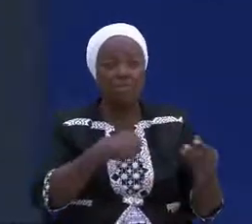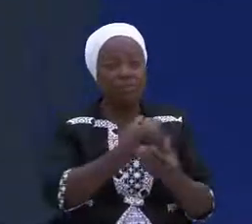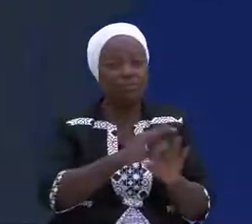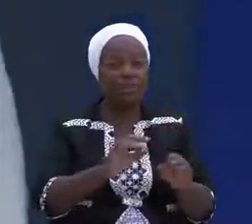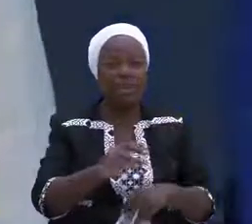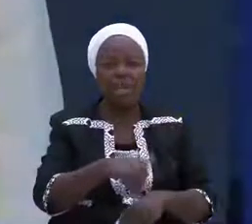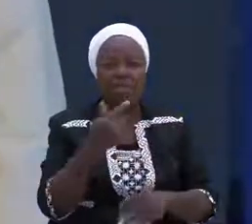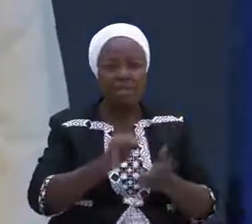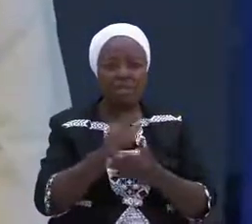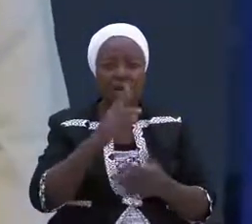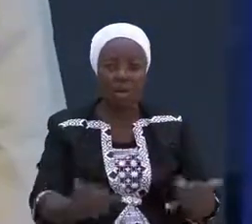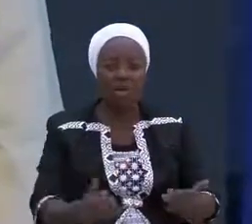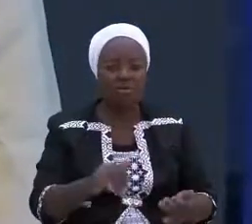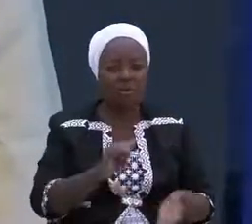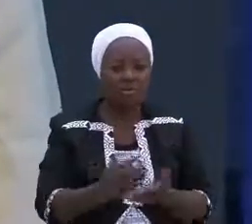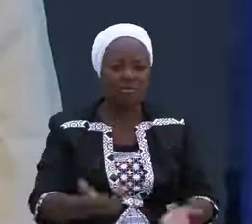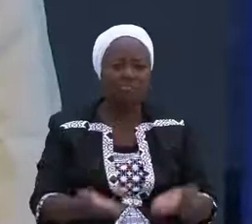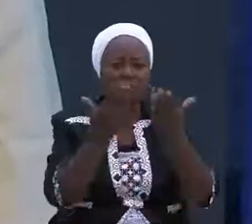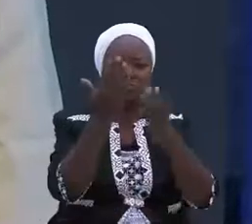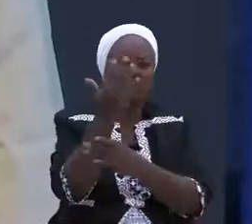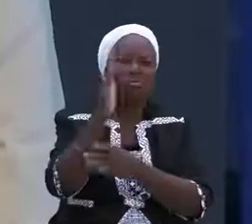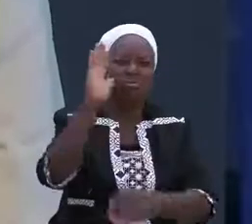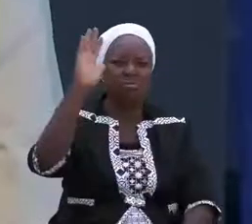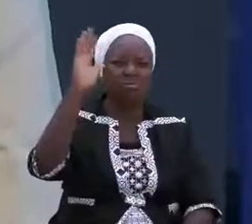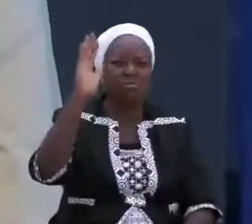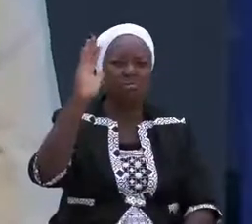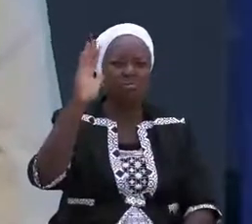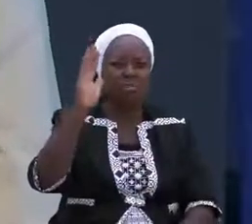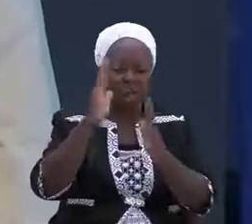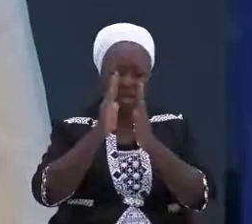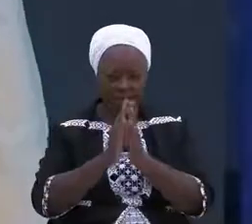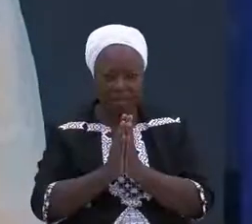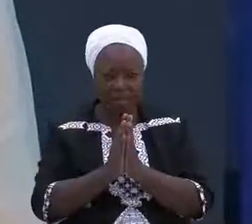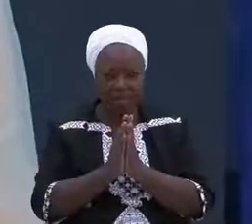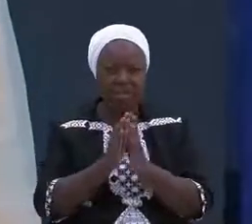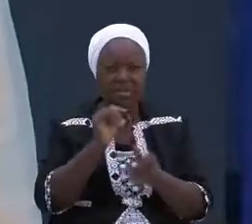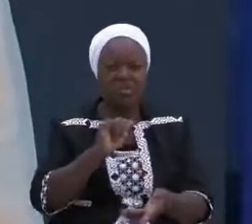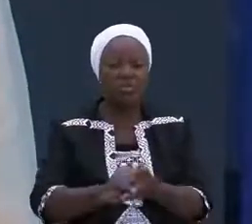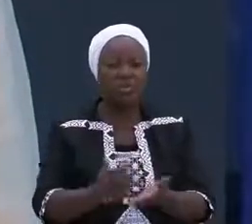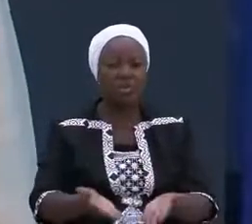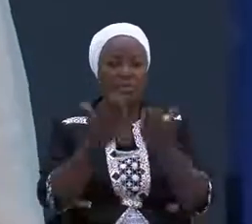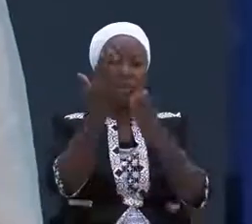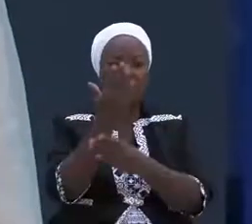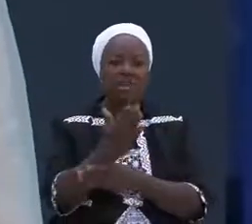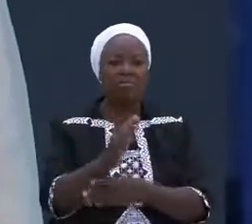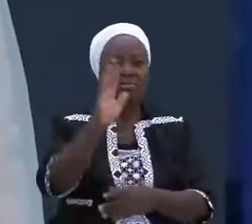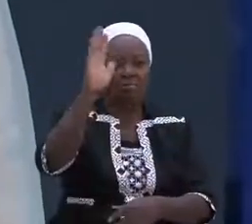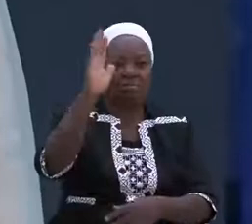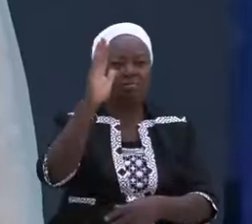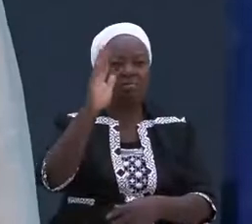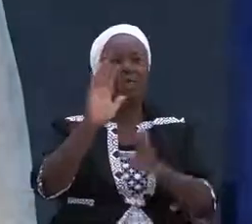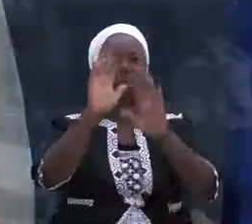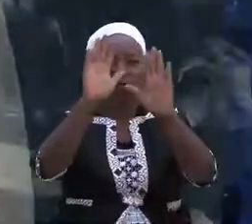es, lève simplement ta main, amen, lève ta main, merveilleux,